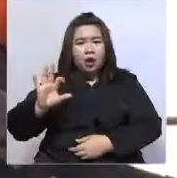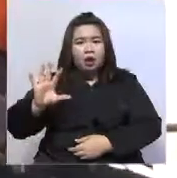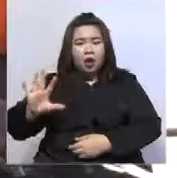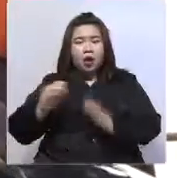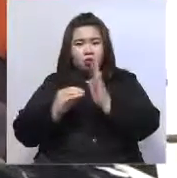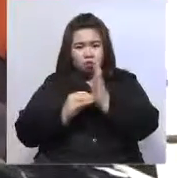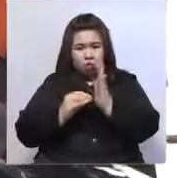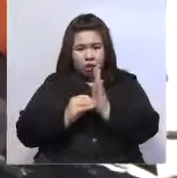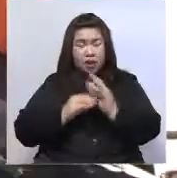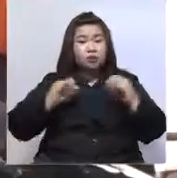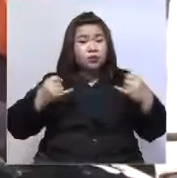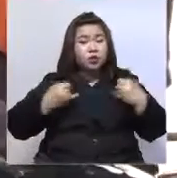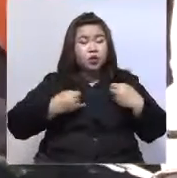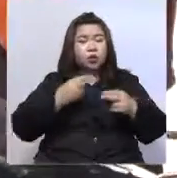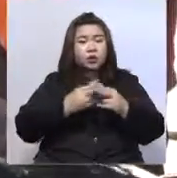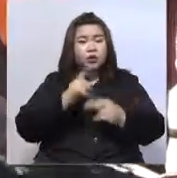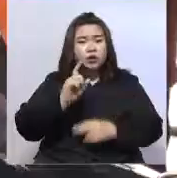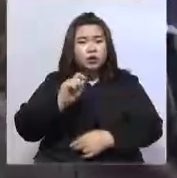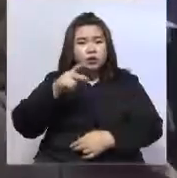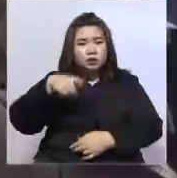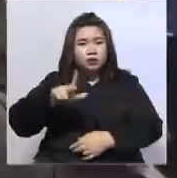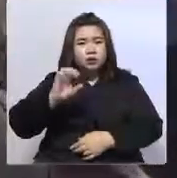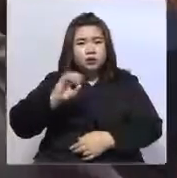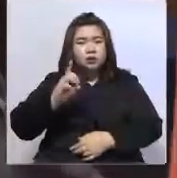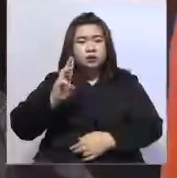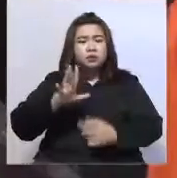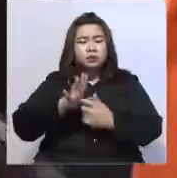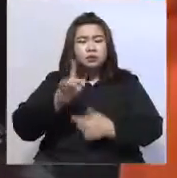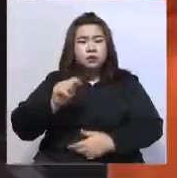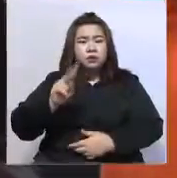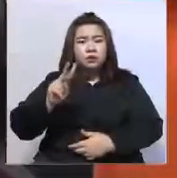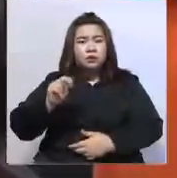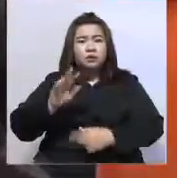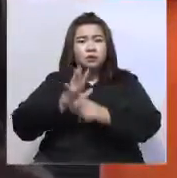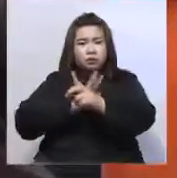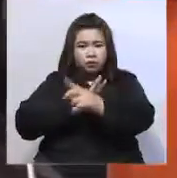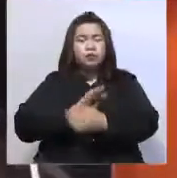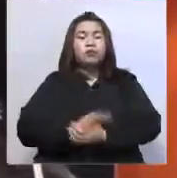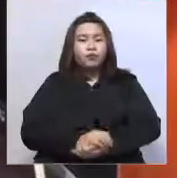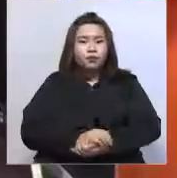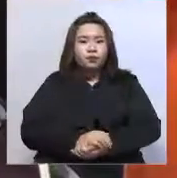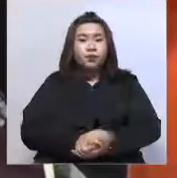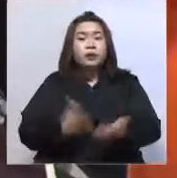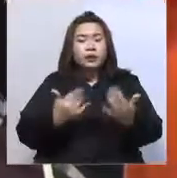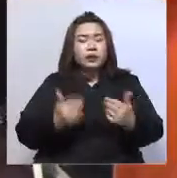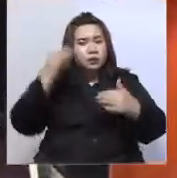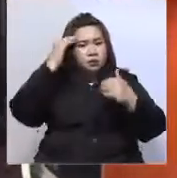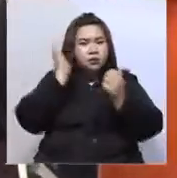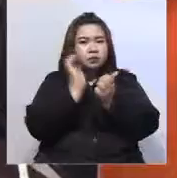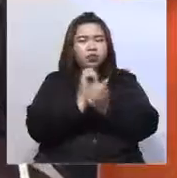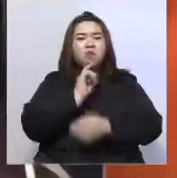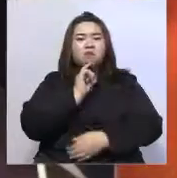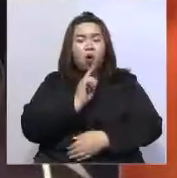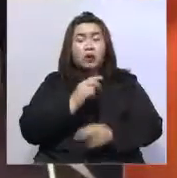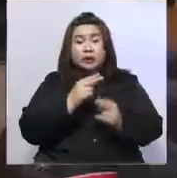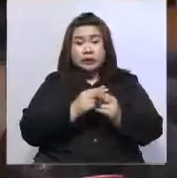ครผู้ครอบครองก็คือคุณอภิวัฒน์พงษ์พัฒนานุกูลค่ะทางพลตำรวจเอกวีรชัยก็ได้เปิดเผยนะคะว่านาย